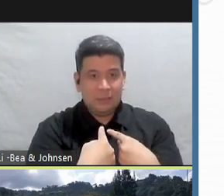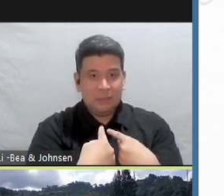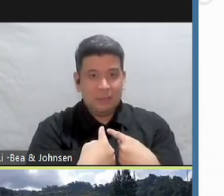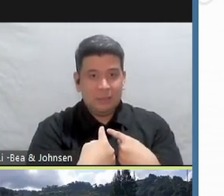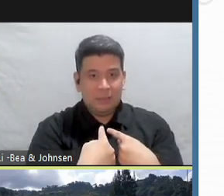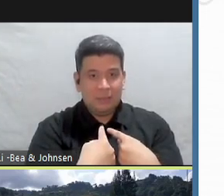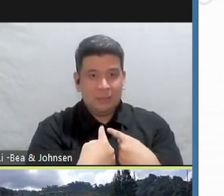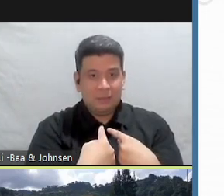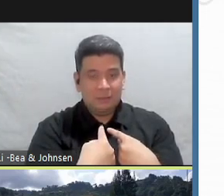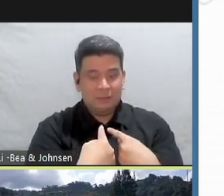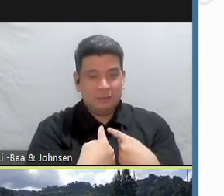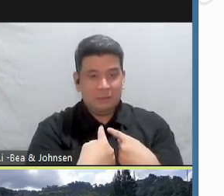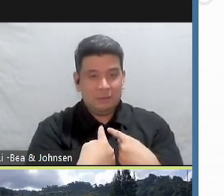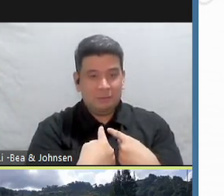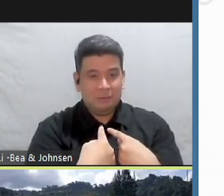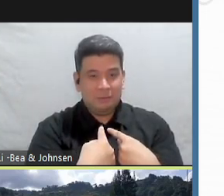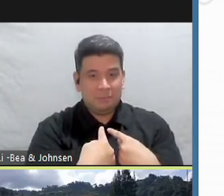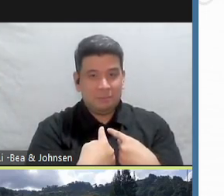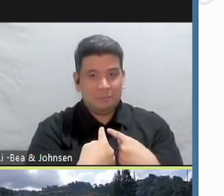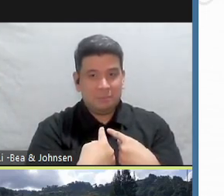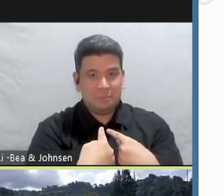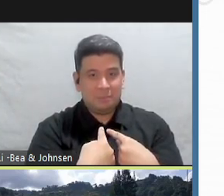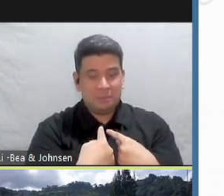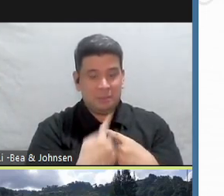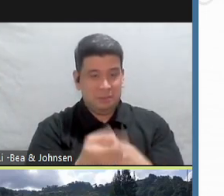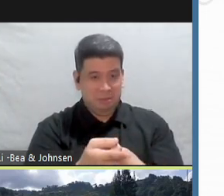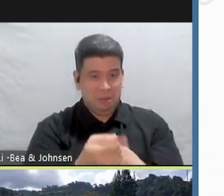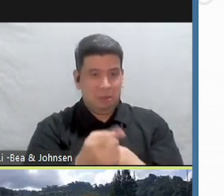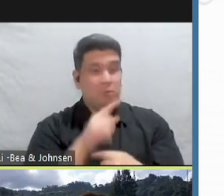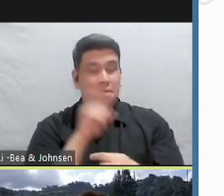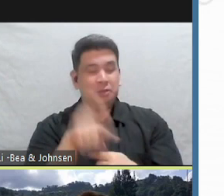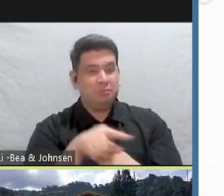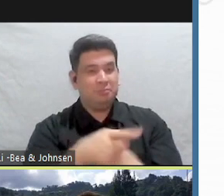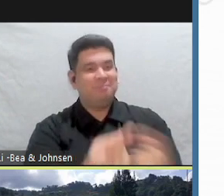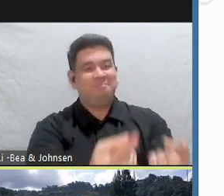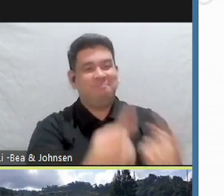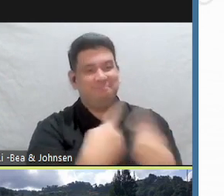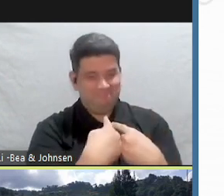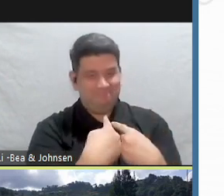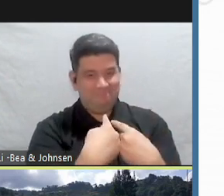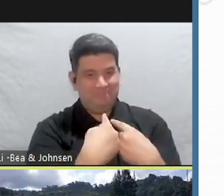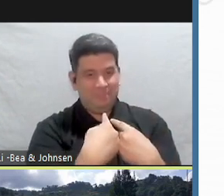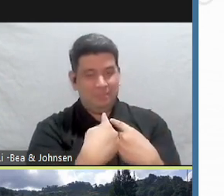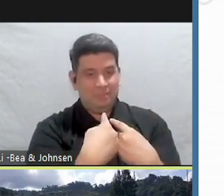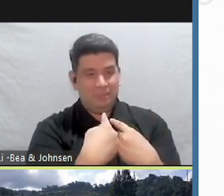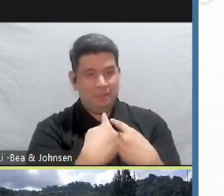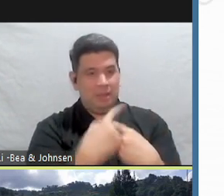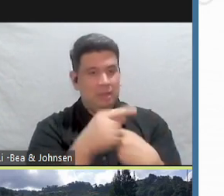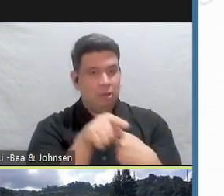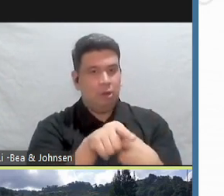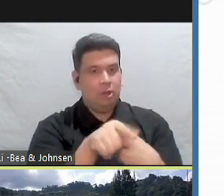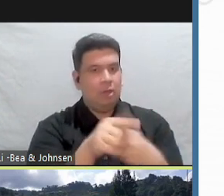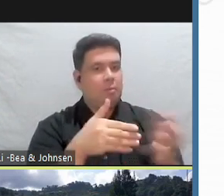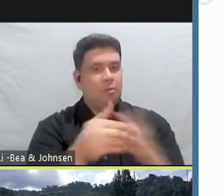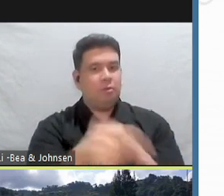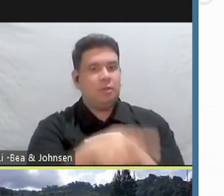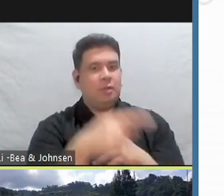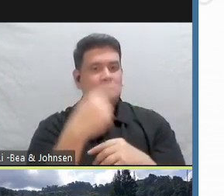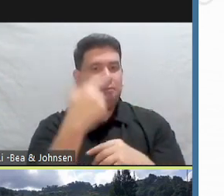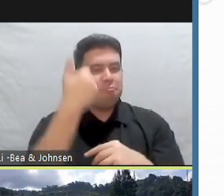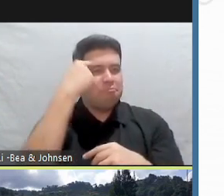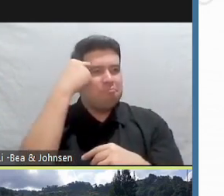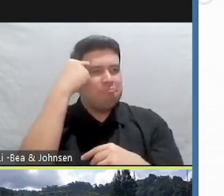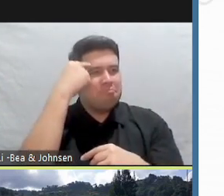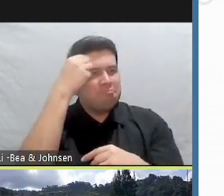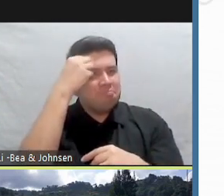sariling opinion. Hindi lang nila sasagutin yung tanong gamit ang kanilang wika. Meron pa silang opinion, ano? At nai-improve